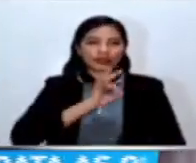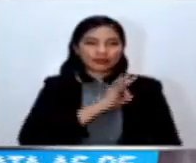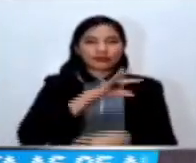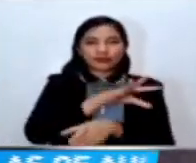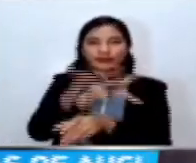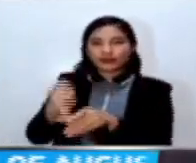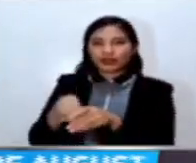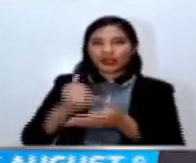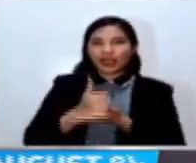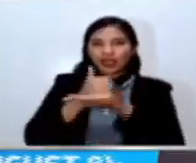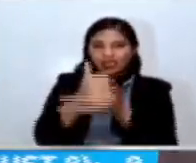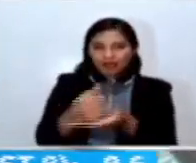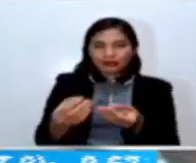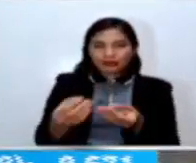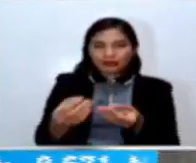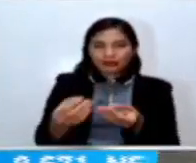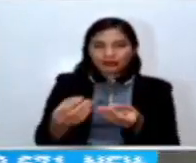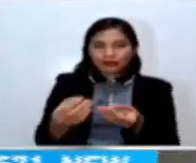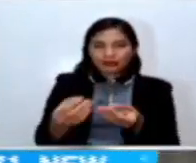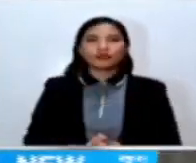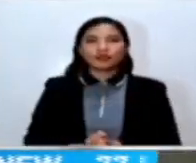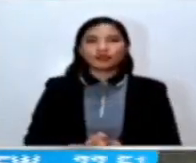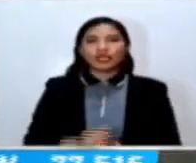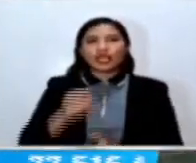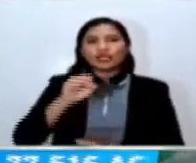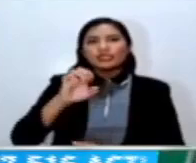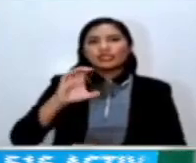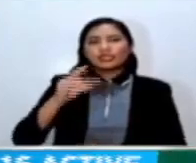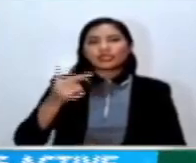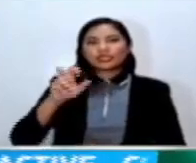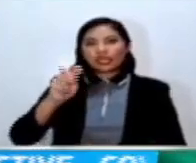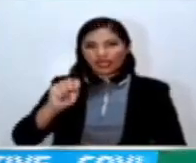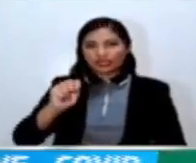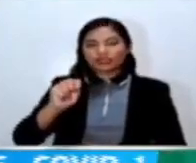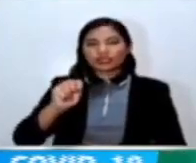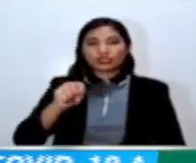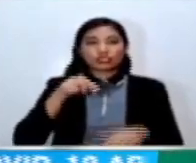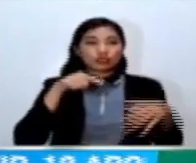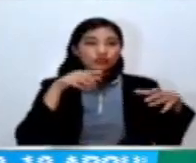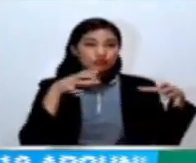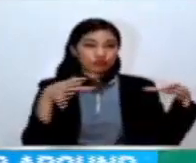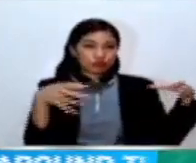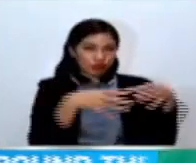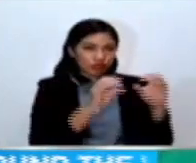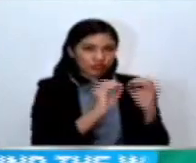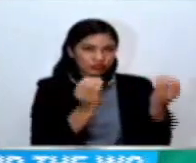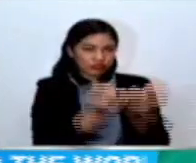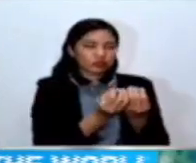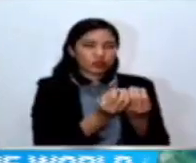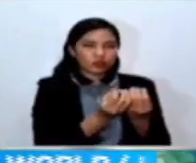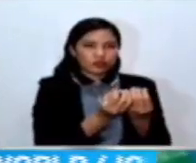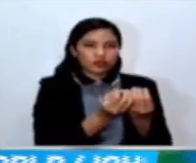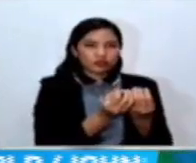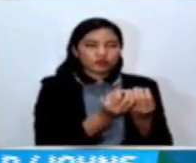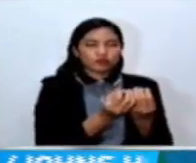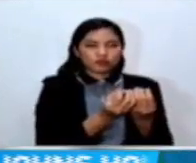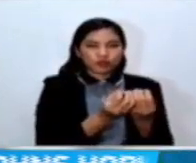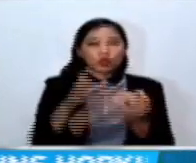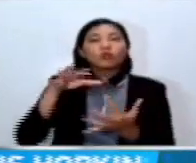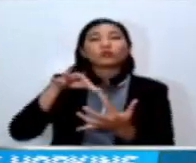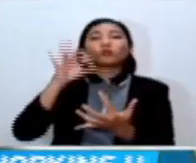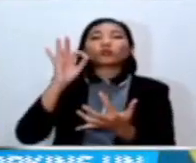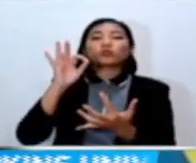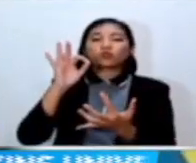Bunganay, Secretary General ng Salinlahi Alliance for Children's Concerns, mga driver ang napili nilang mga benepisyaryo dahil sila ang